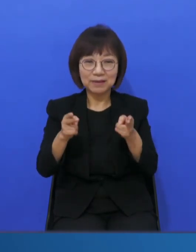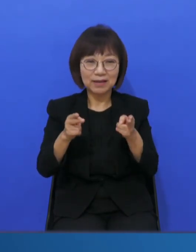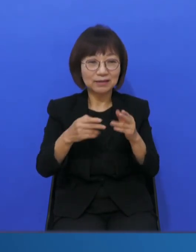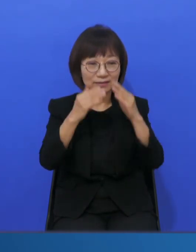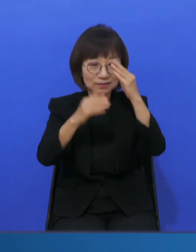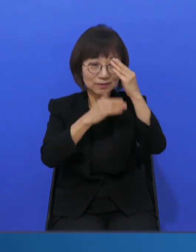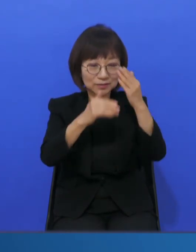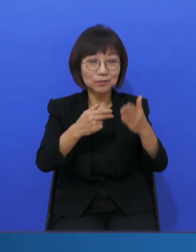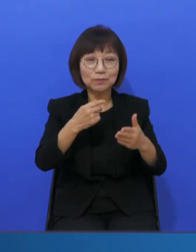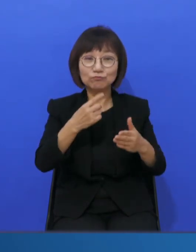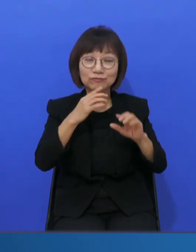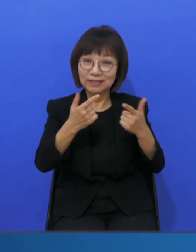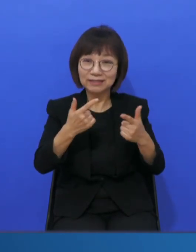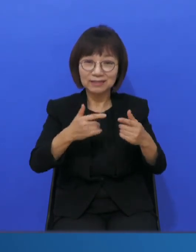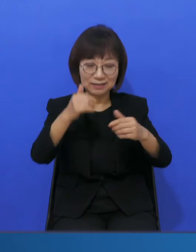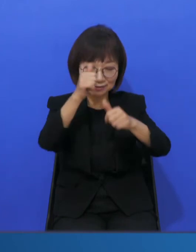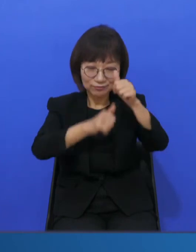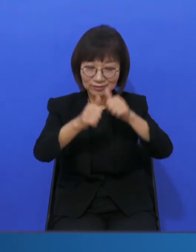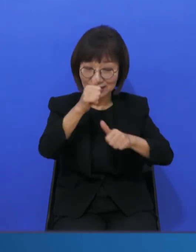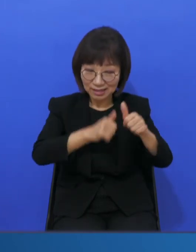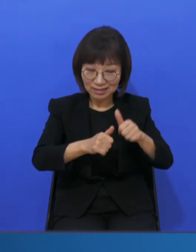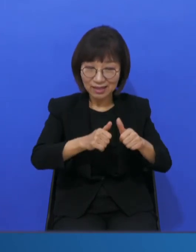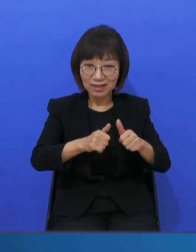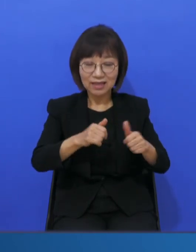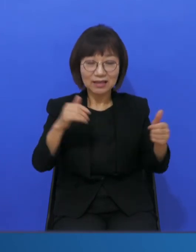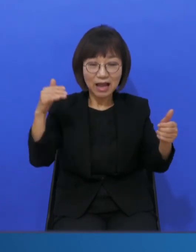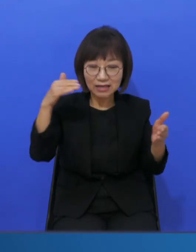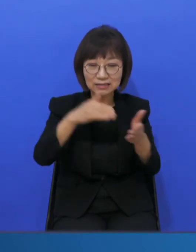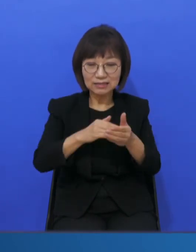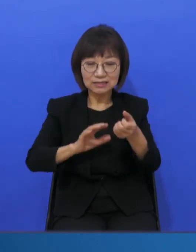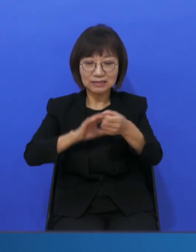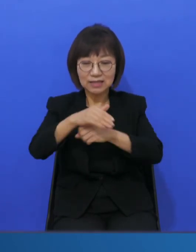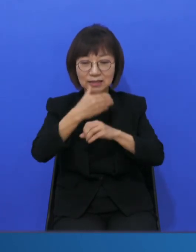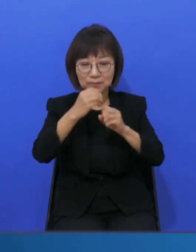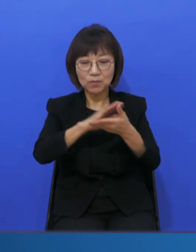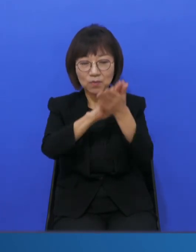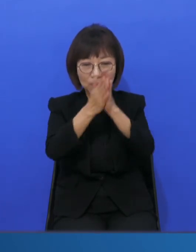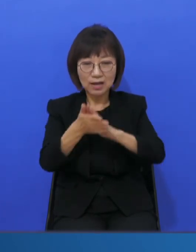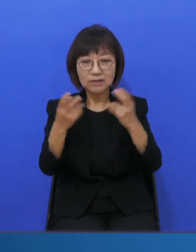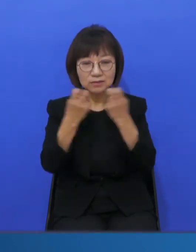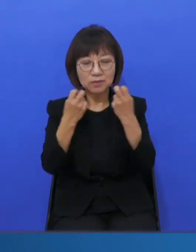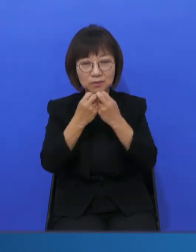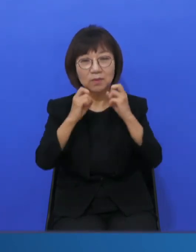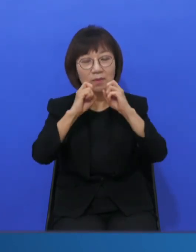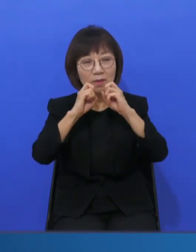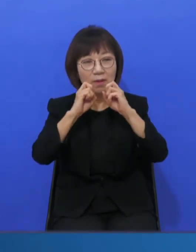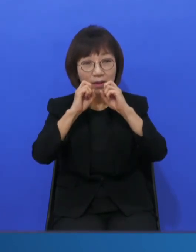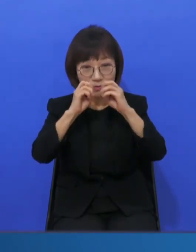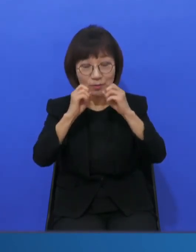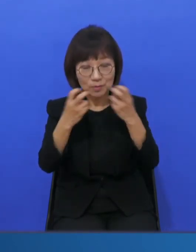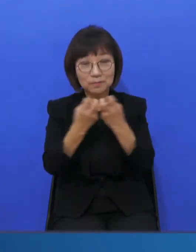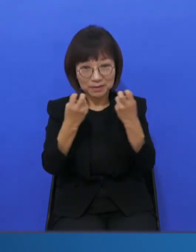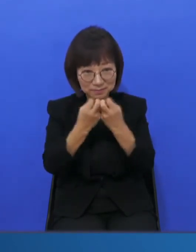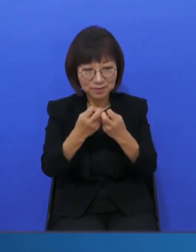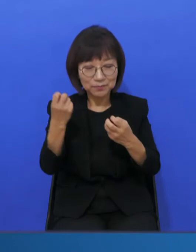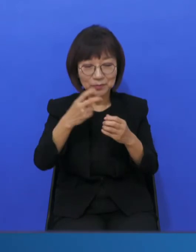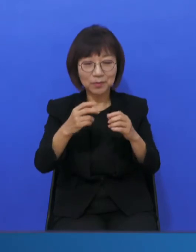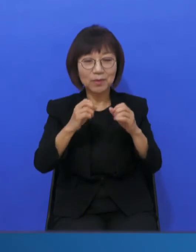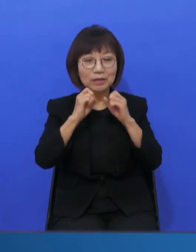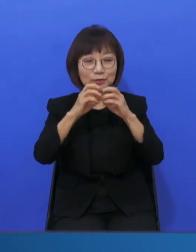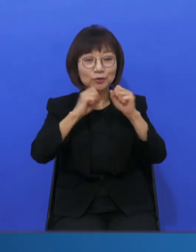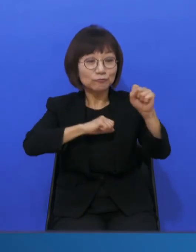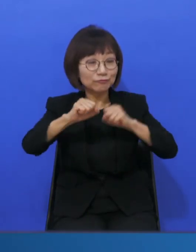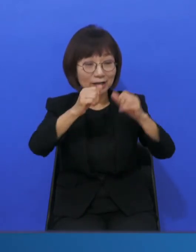우리 후대들에게까지 교재 속에 들어있는 세계복음화의 전도 전략과 메시지, 전도운동의 역사가